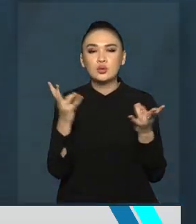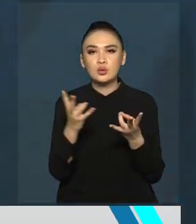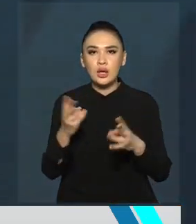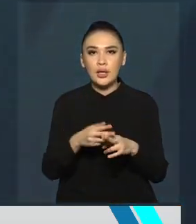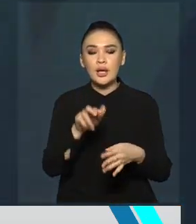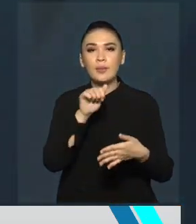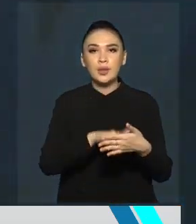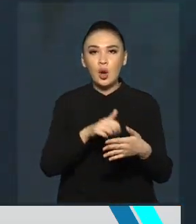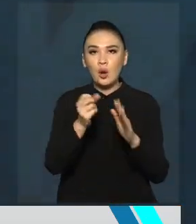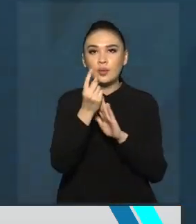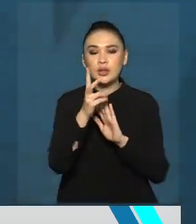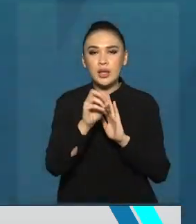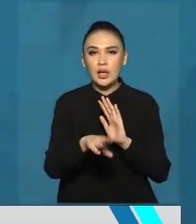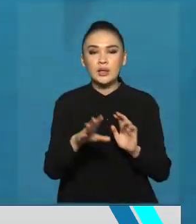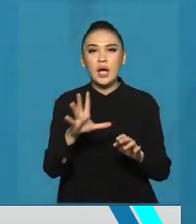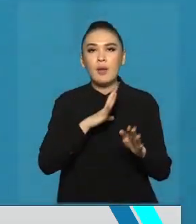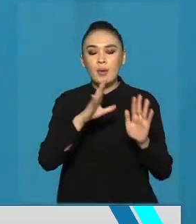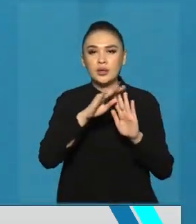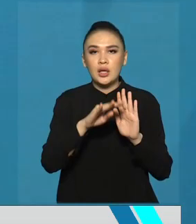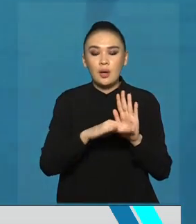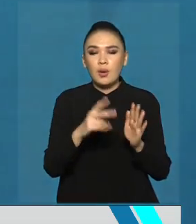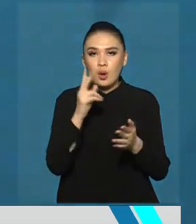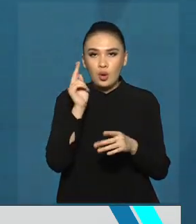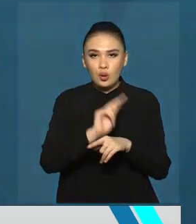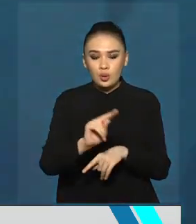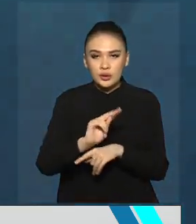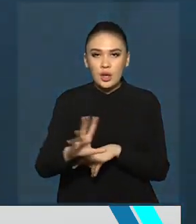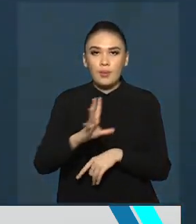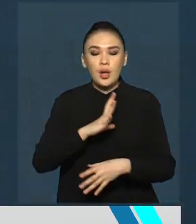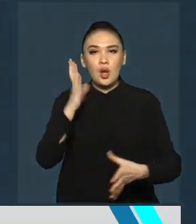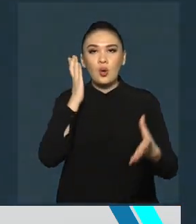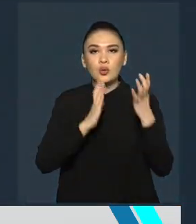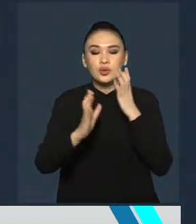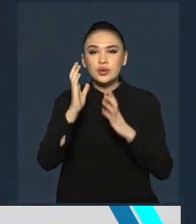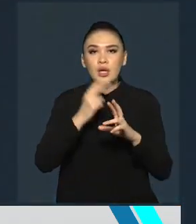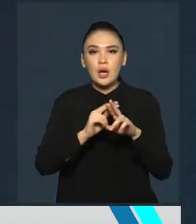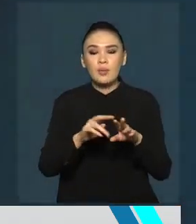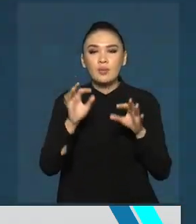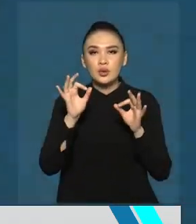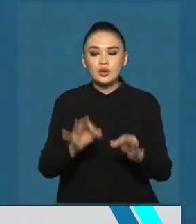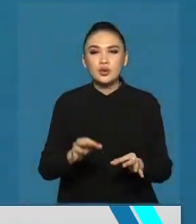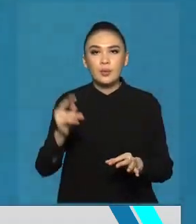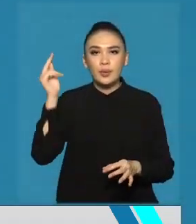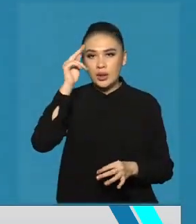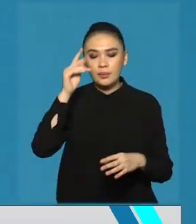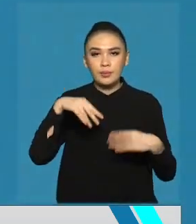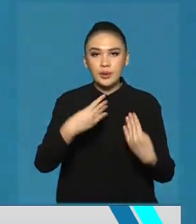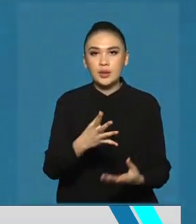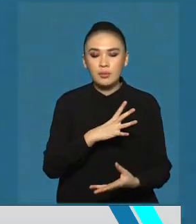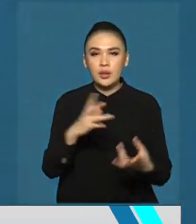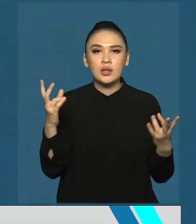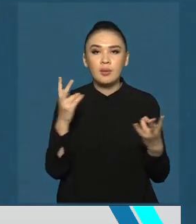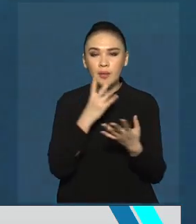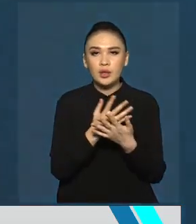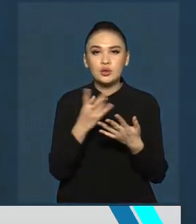оған 11 жыл бойы дұрыс бағдарламамен оқытты, дұрыс оқулықпен оқытты, университетте дұрыс білім берді. Яғни соның нәтижесі болу керек.